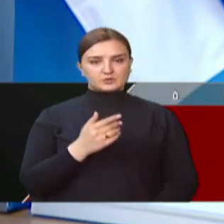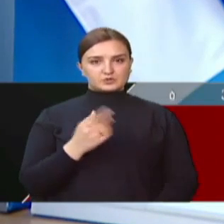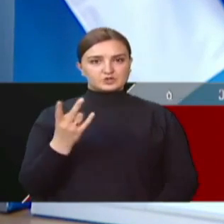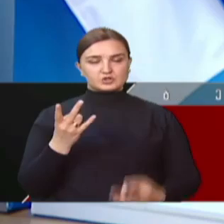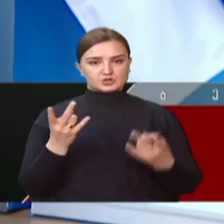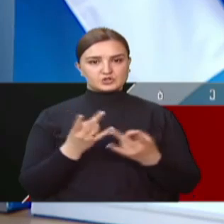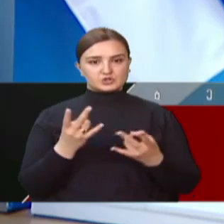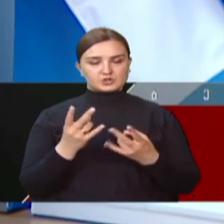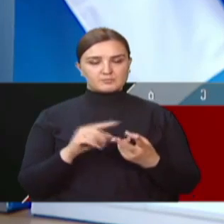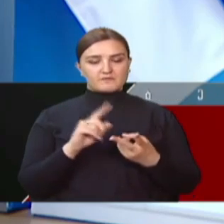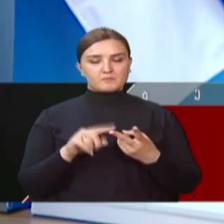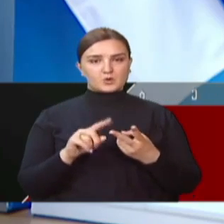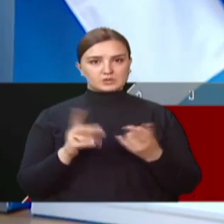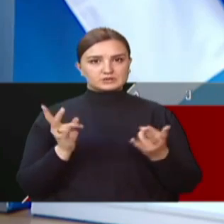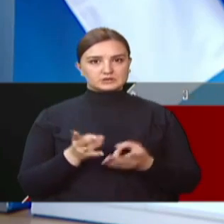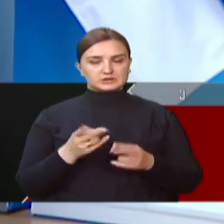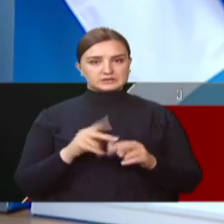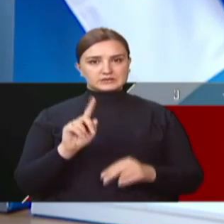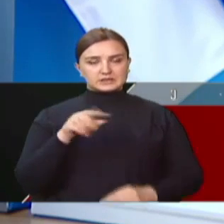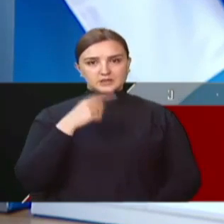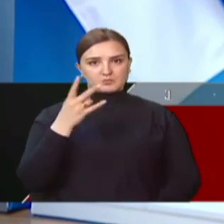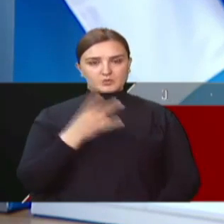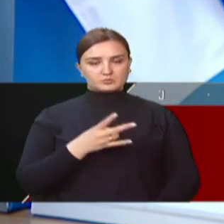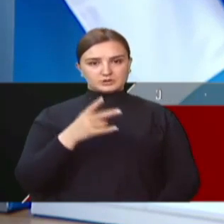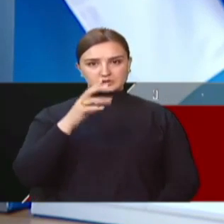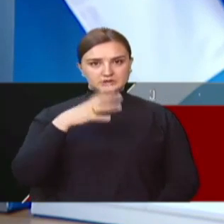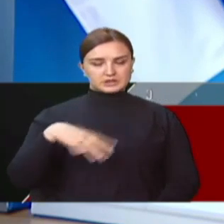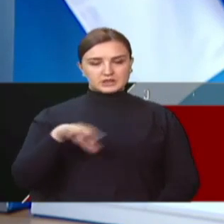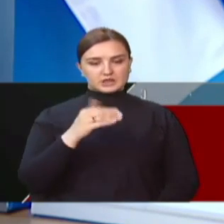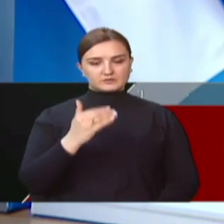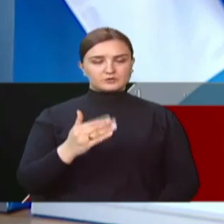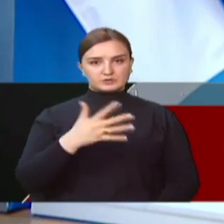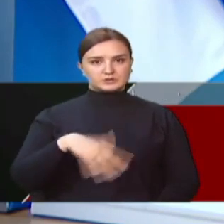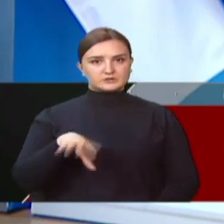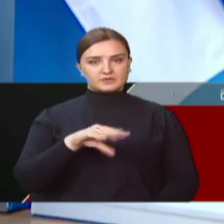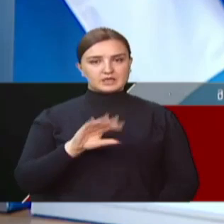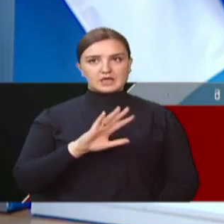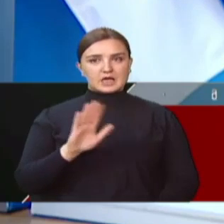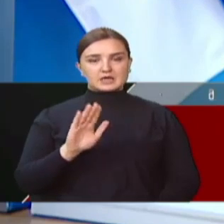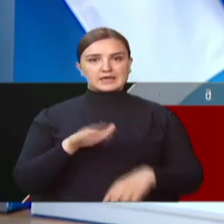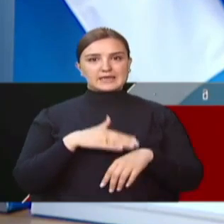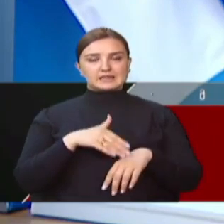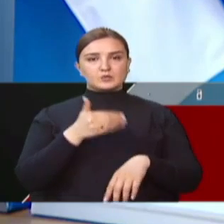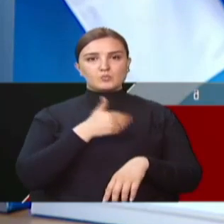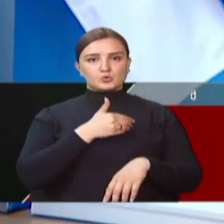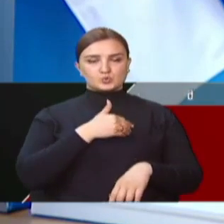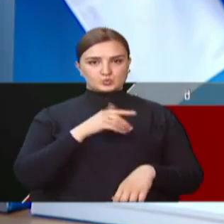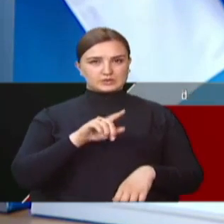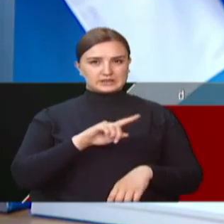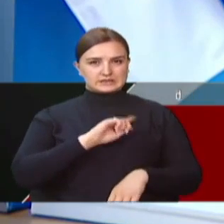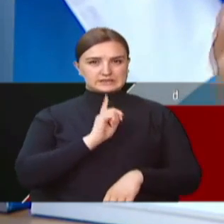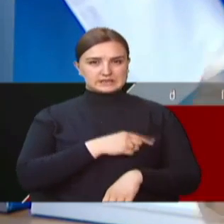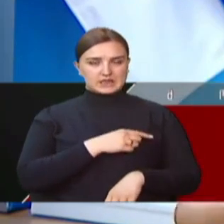სჭირდება, მეორე იმსახურებს. ეს, რა თქმა უნდა, საქართველოს ყველა არაკეთილმოსურნე ძალას, რუსეთის